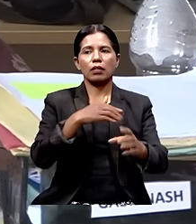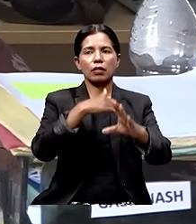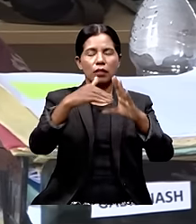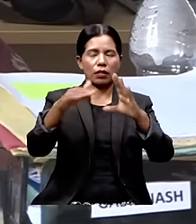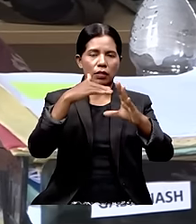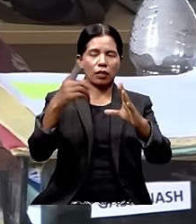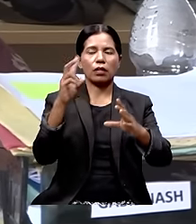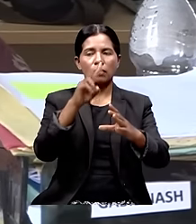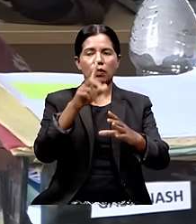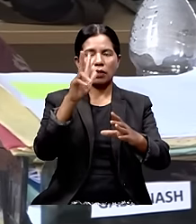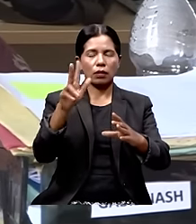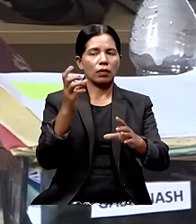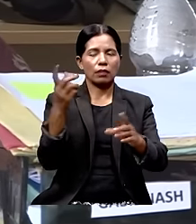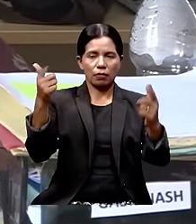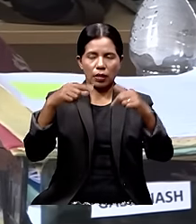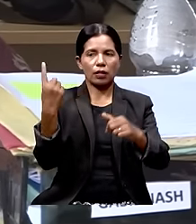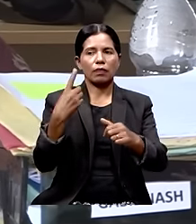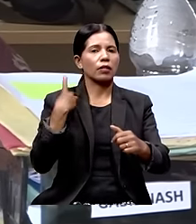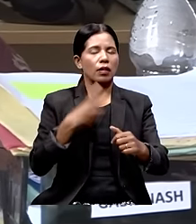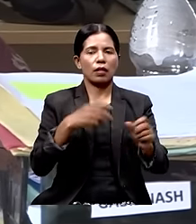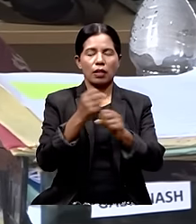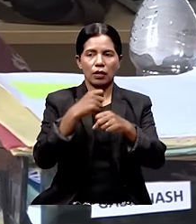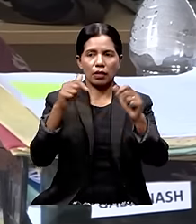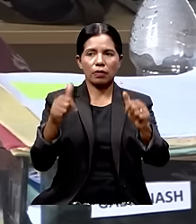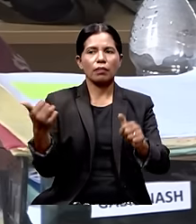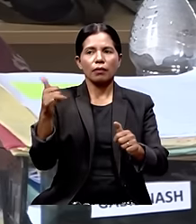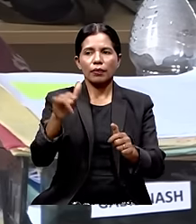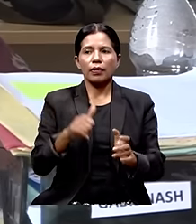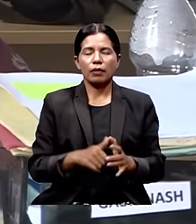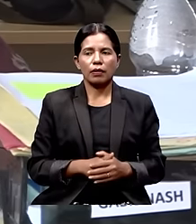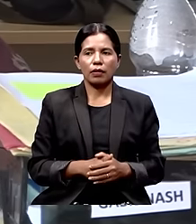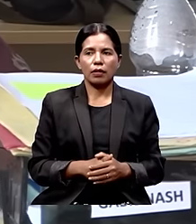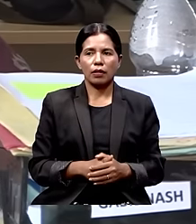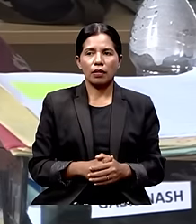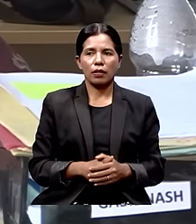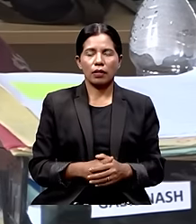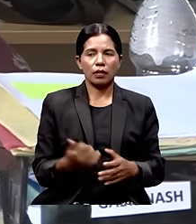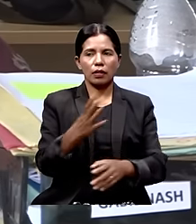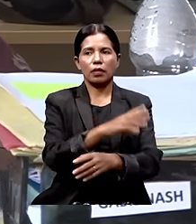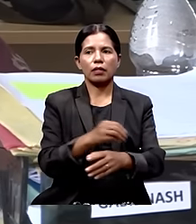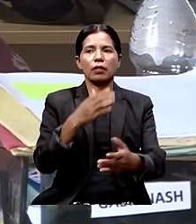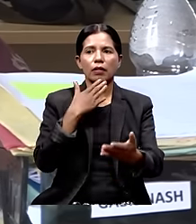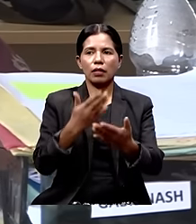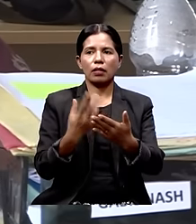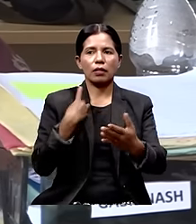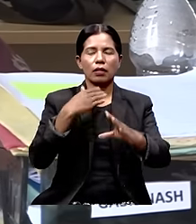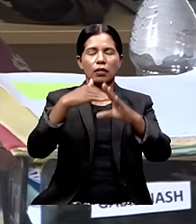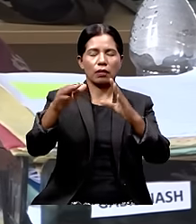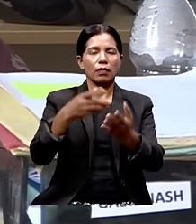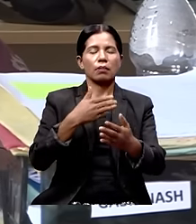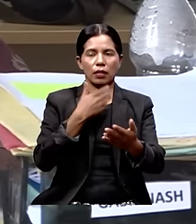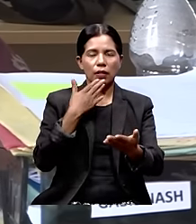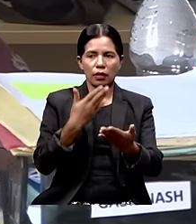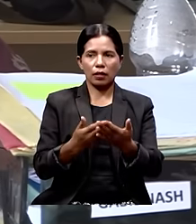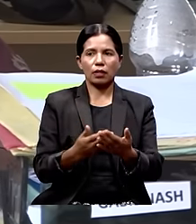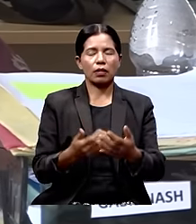hati. Con ida la halu dane, ma sirane tur sin hakar dane o sirne dia kita bel harukan sembamos dia kala. Ya,